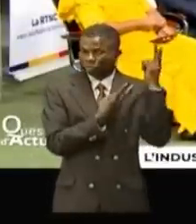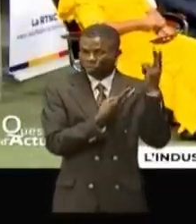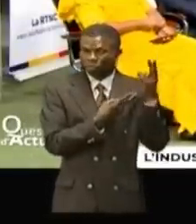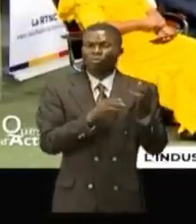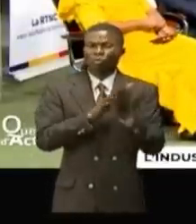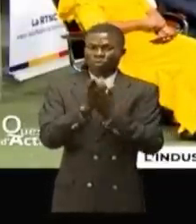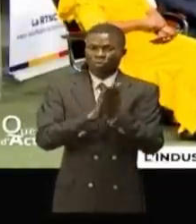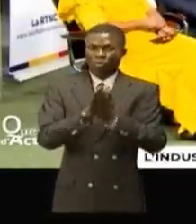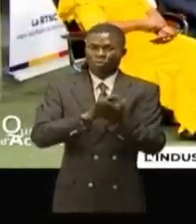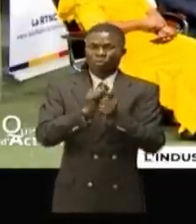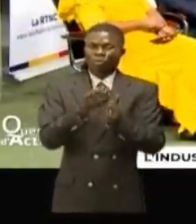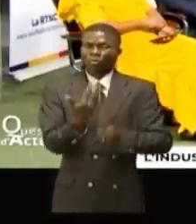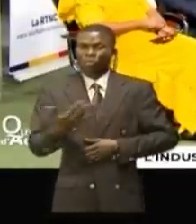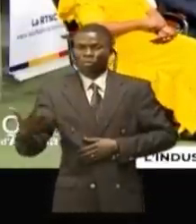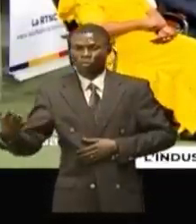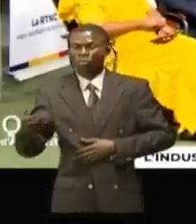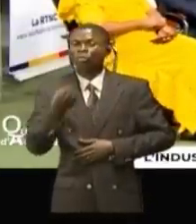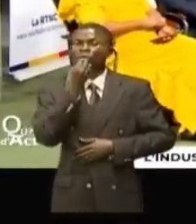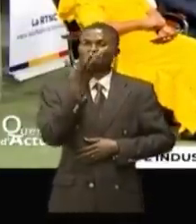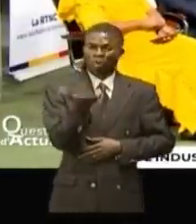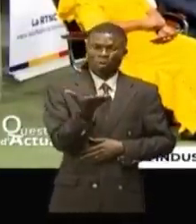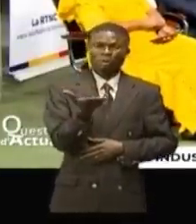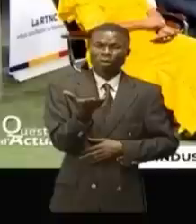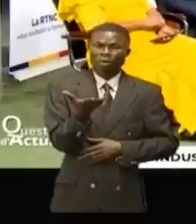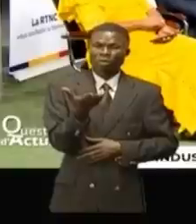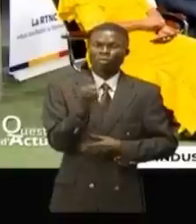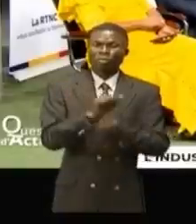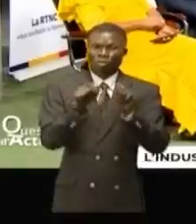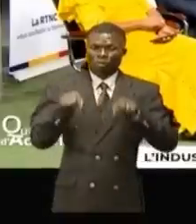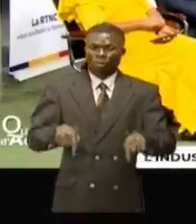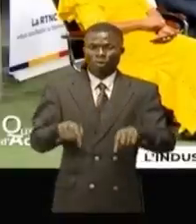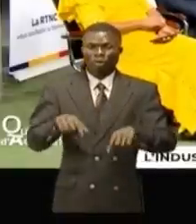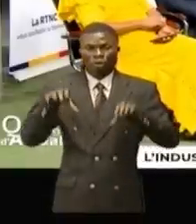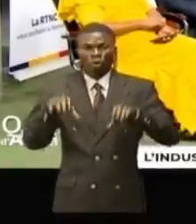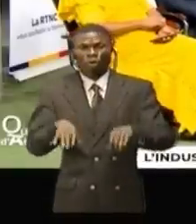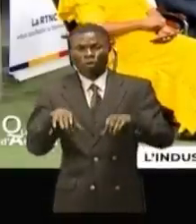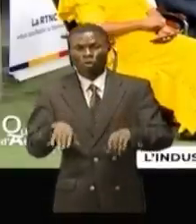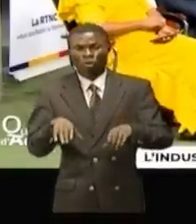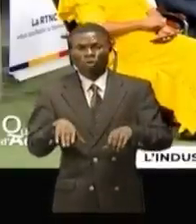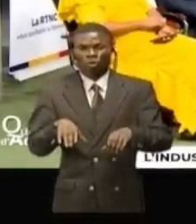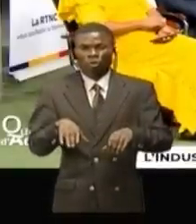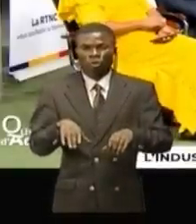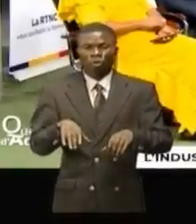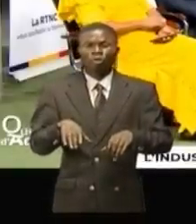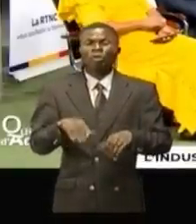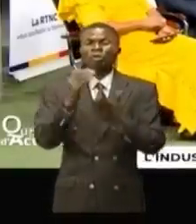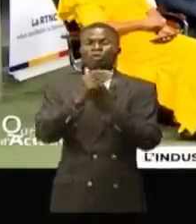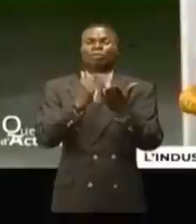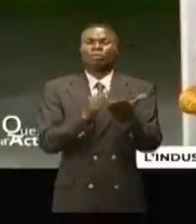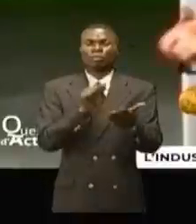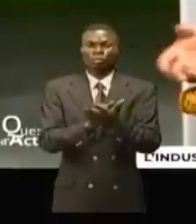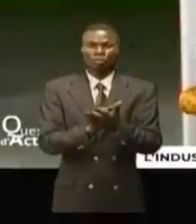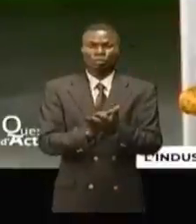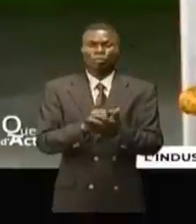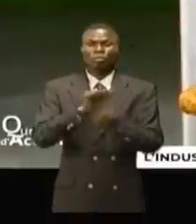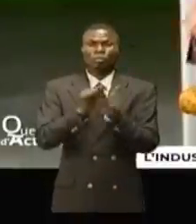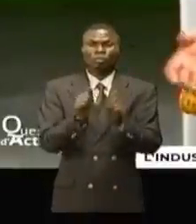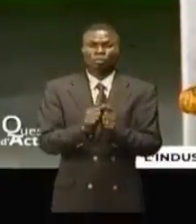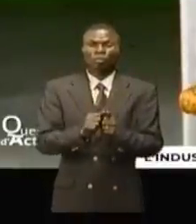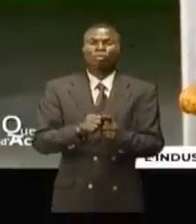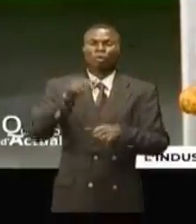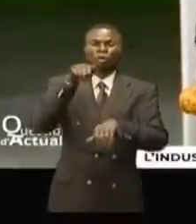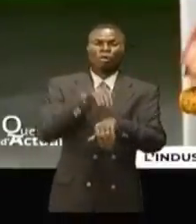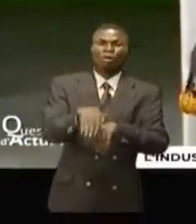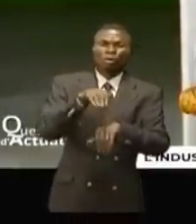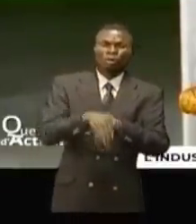liées aux produits. Par exemple, ici chez nous, nous avons, pour ne citer que ça, nous avons la mangue, nous avons le